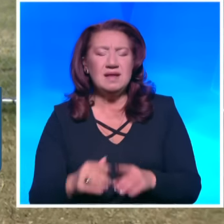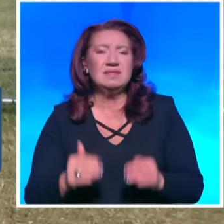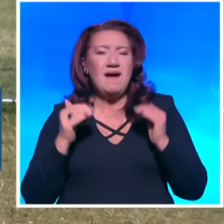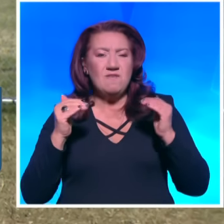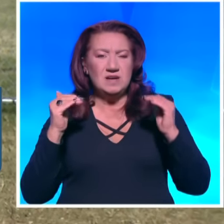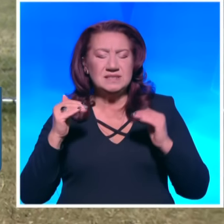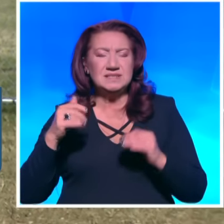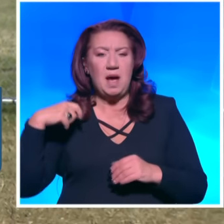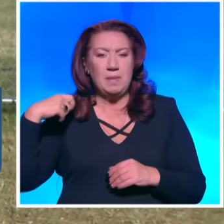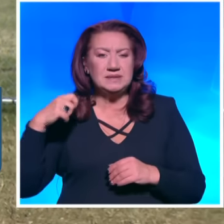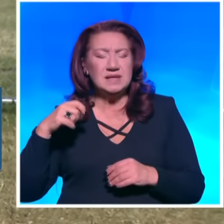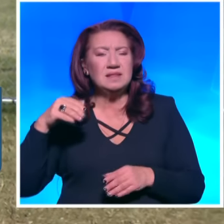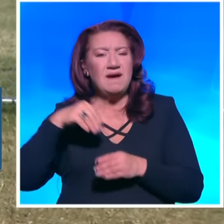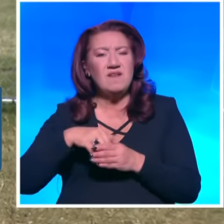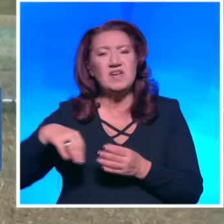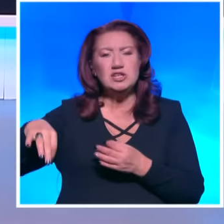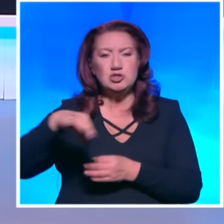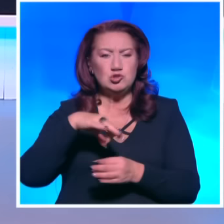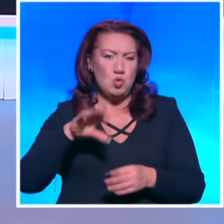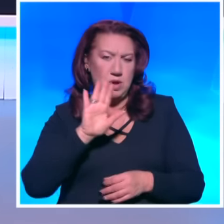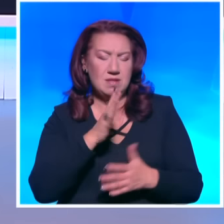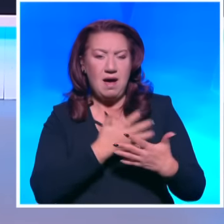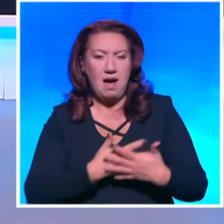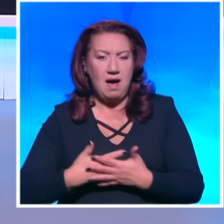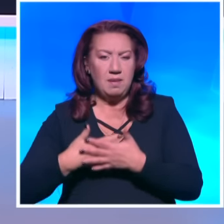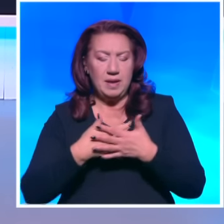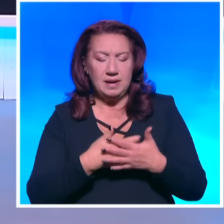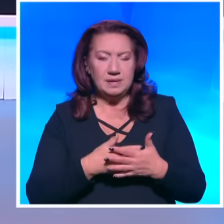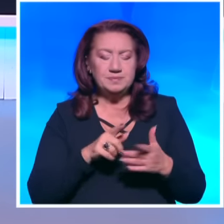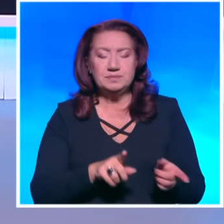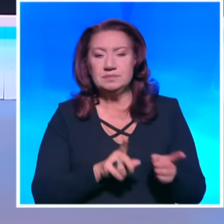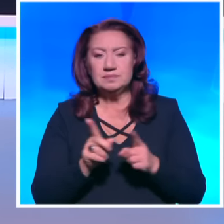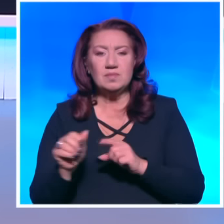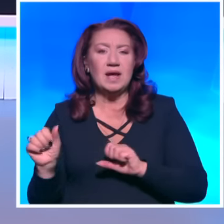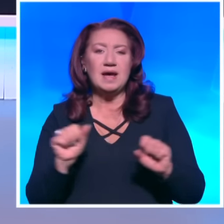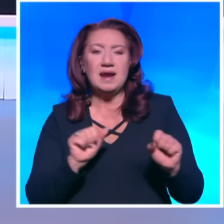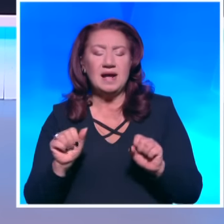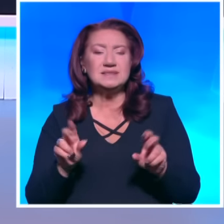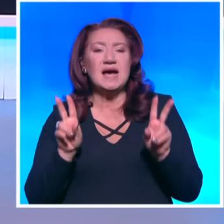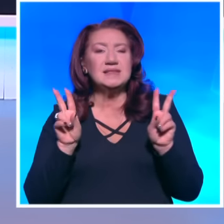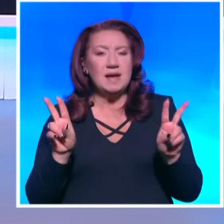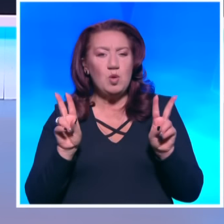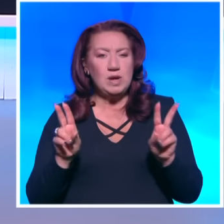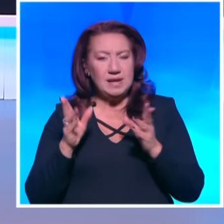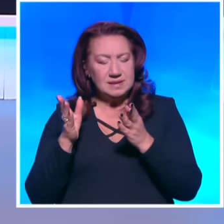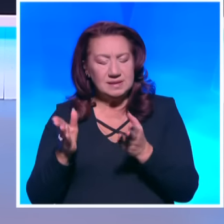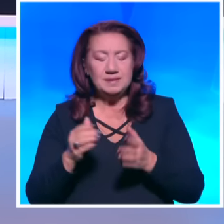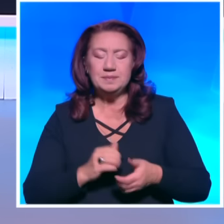в историята на Съединените щати. А сега към реакцията на демократите и Теодора